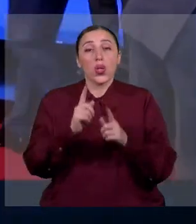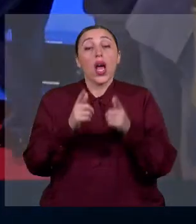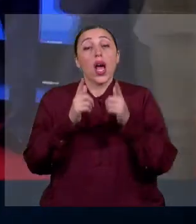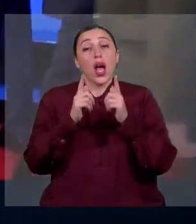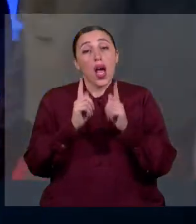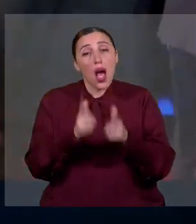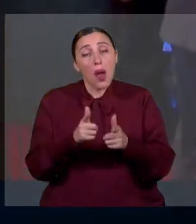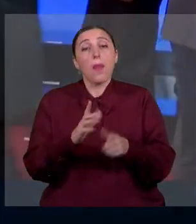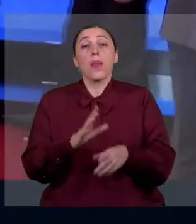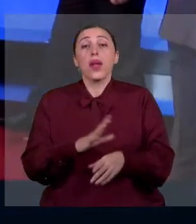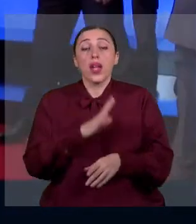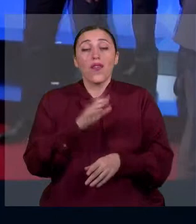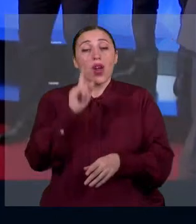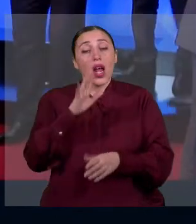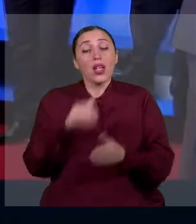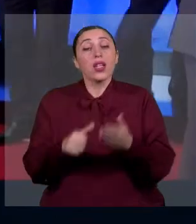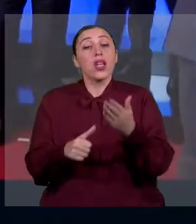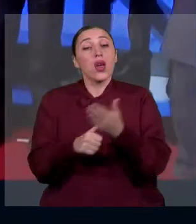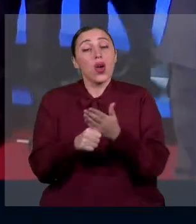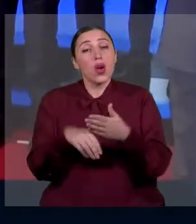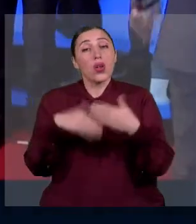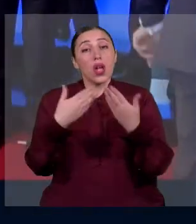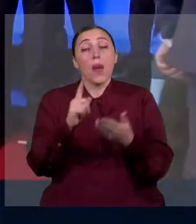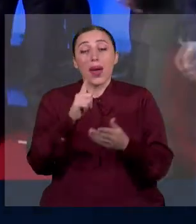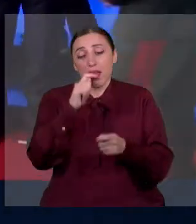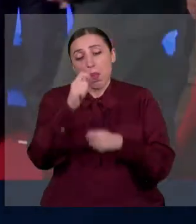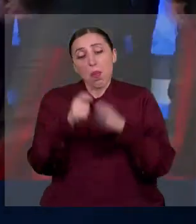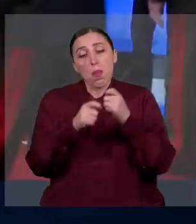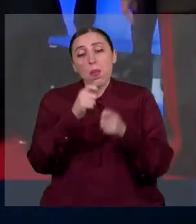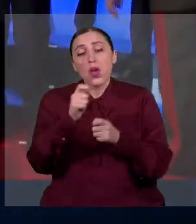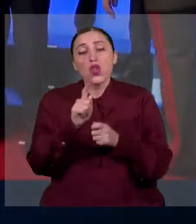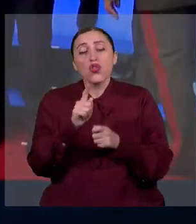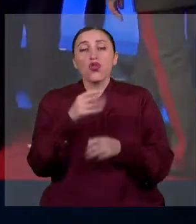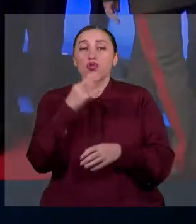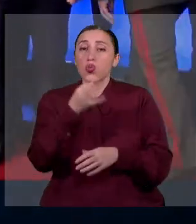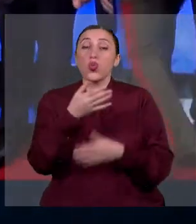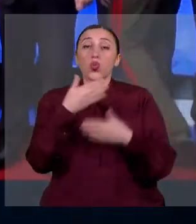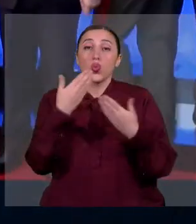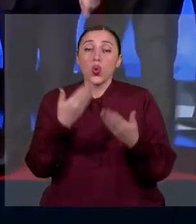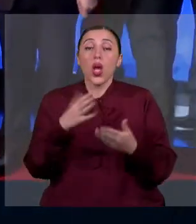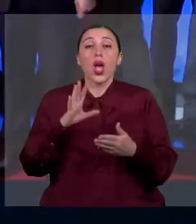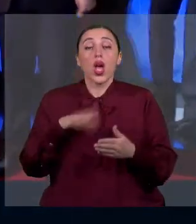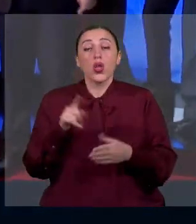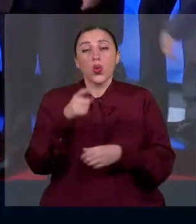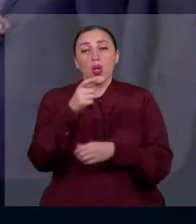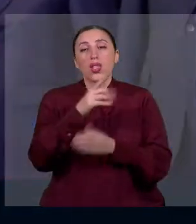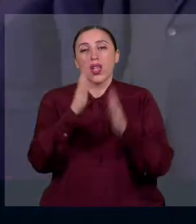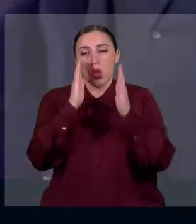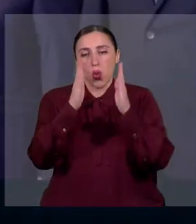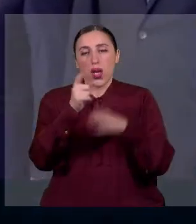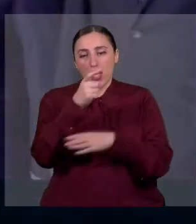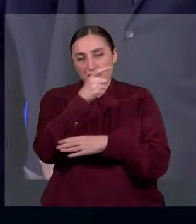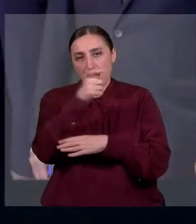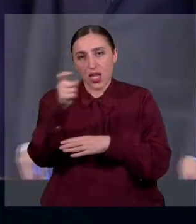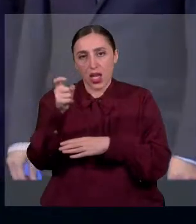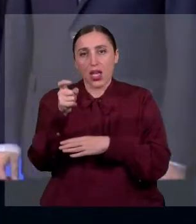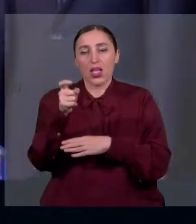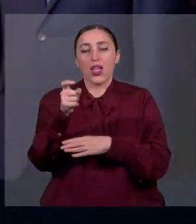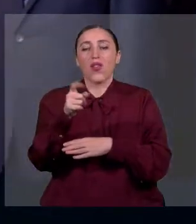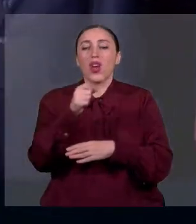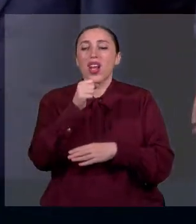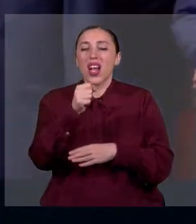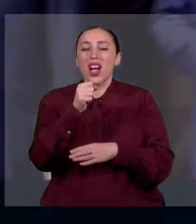օգնություն ցուցաբերելու հարցում։ Նա մանրամասներ չհաղորդեց, ինչից հետո ուղիղ եթերը, որը նախատեսված էր